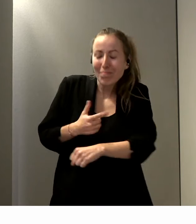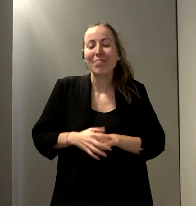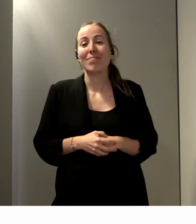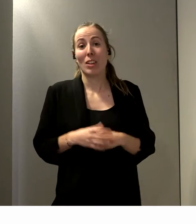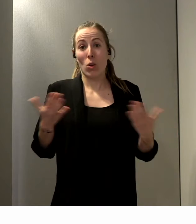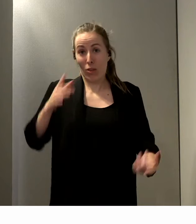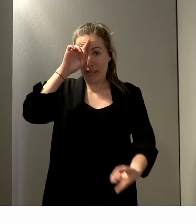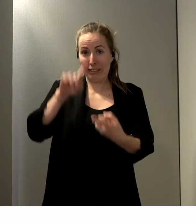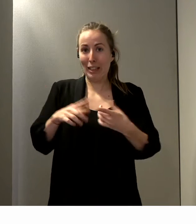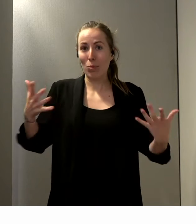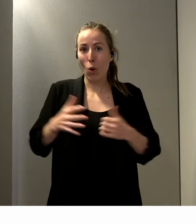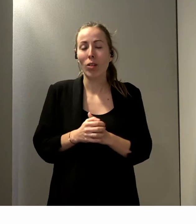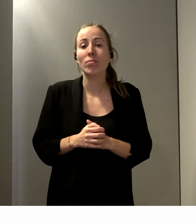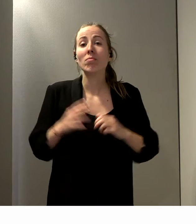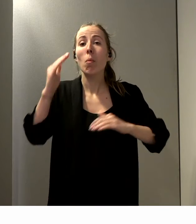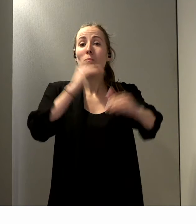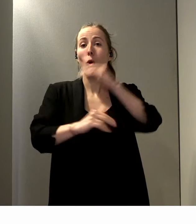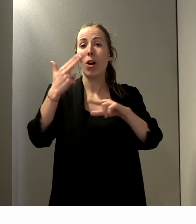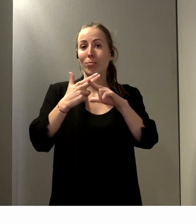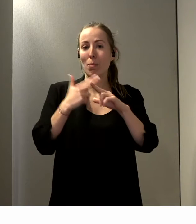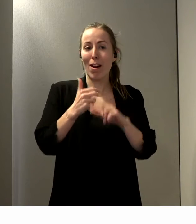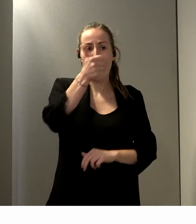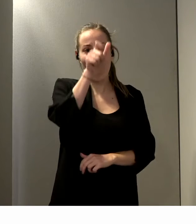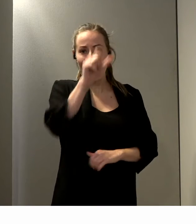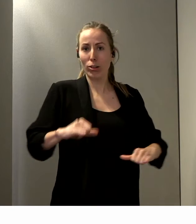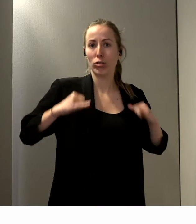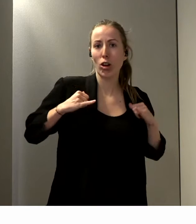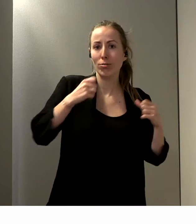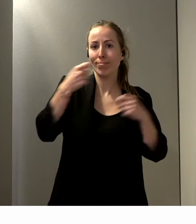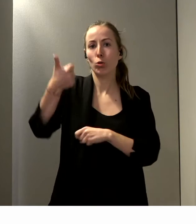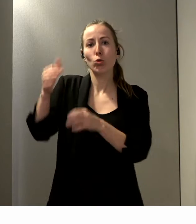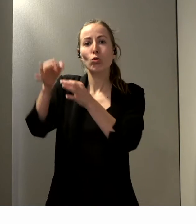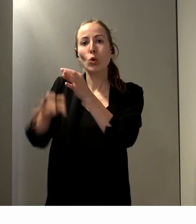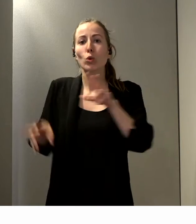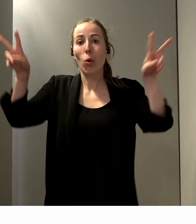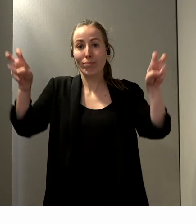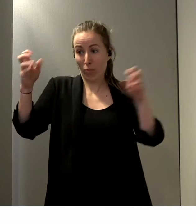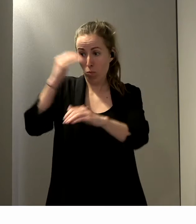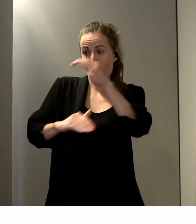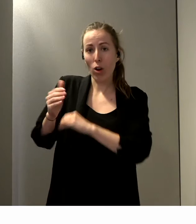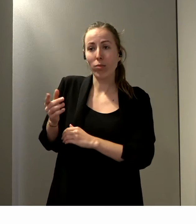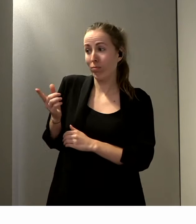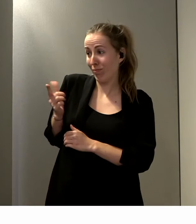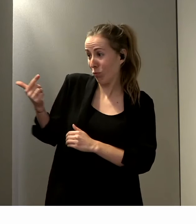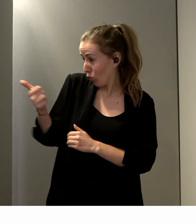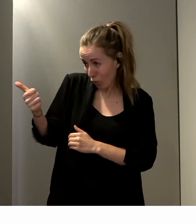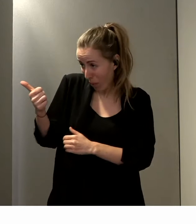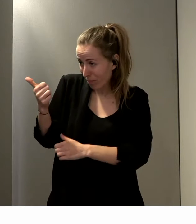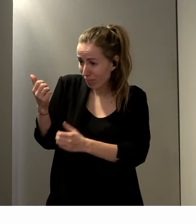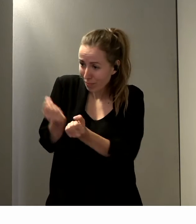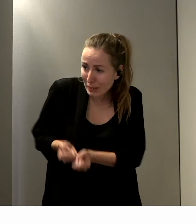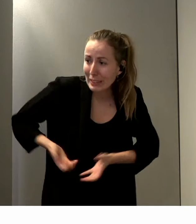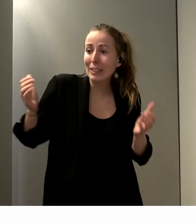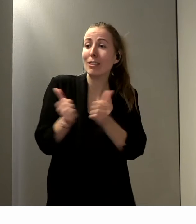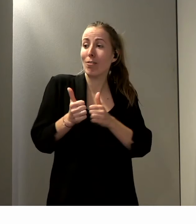sujet, c'est le programme Un jeune, une solution que vous avez lancé avec le gouvernement. On en entend beaucoup parler, on